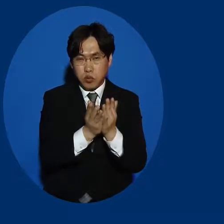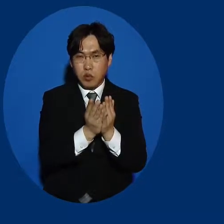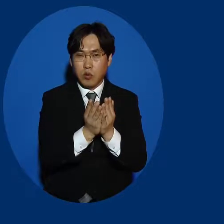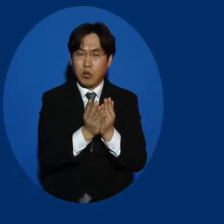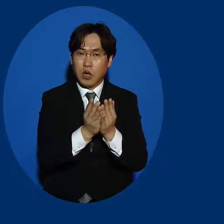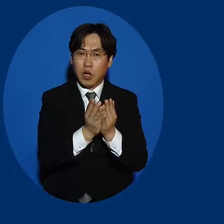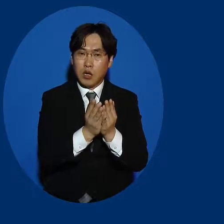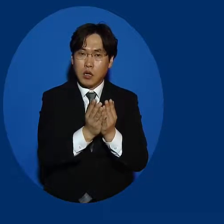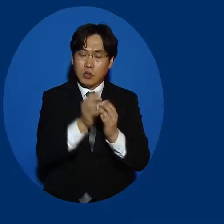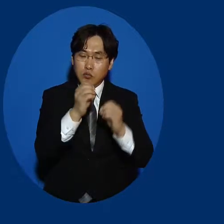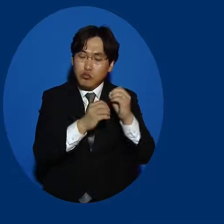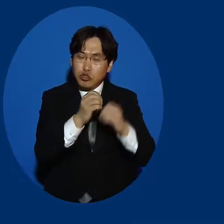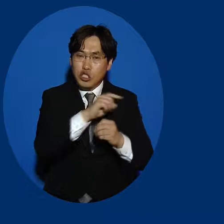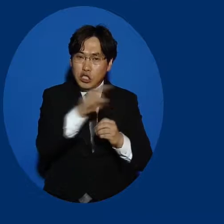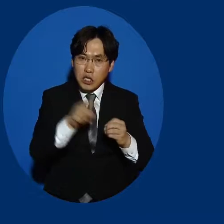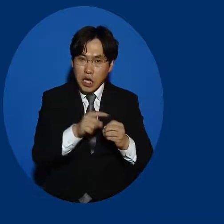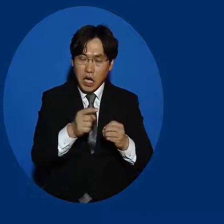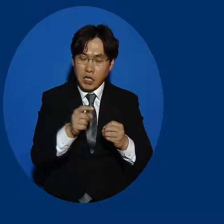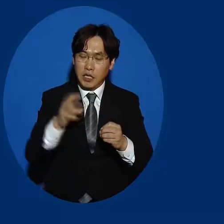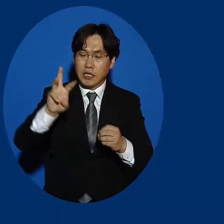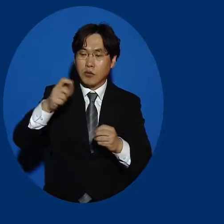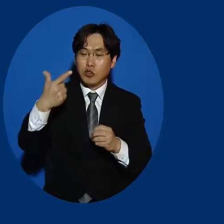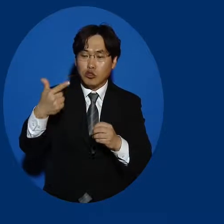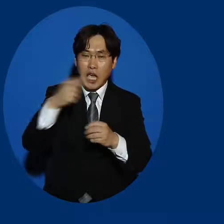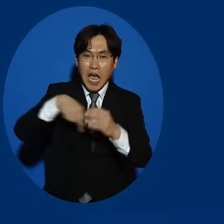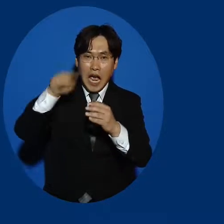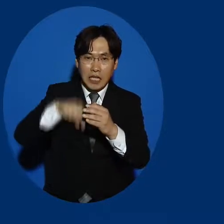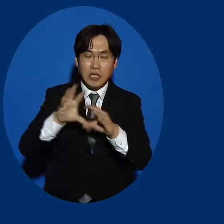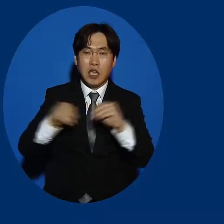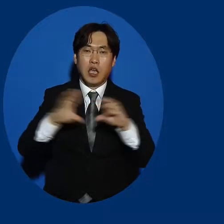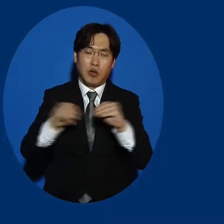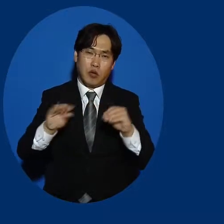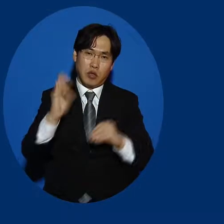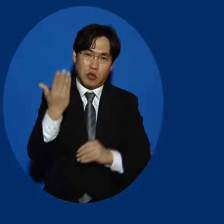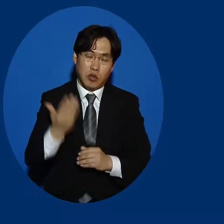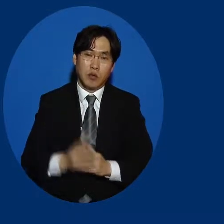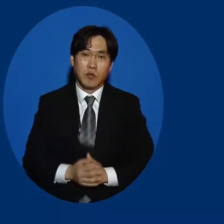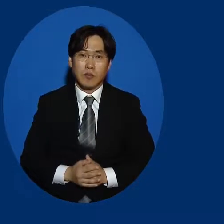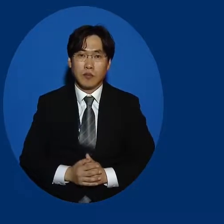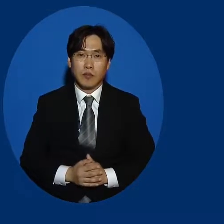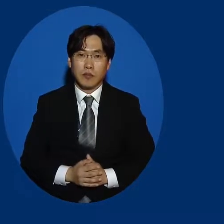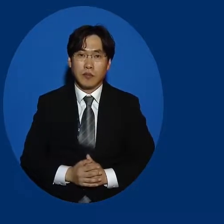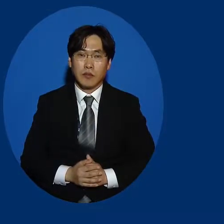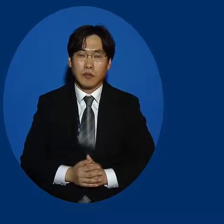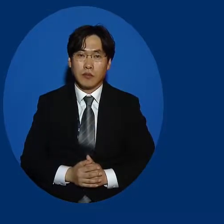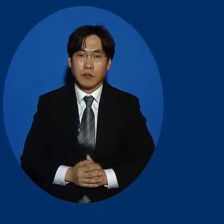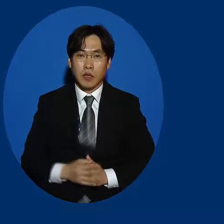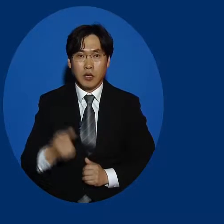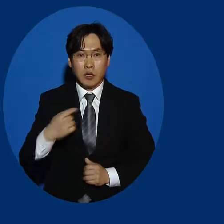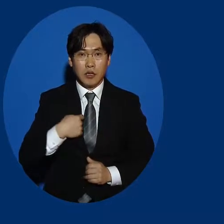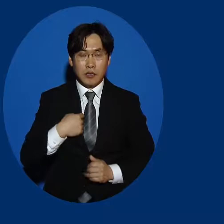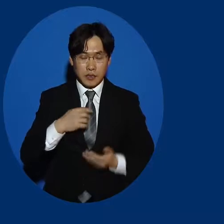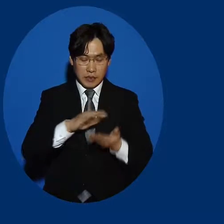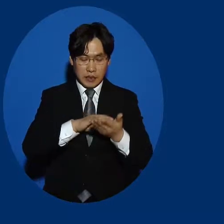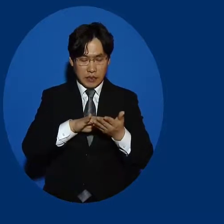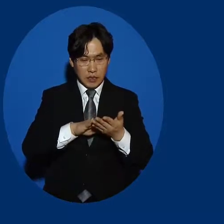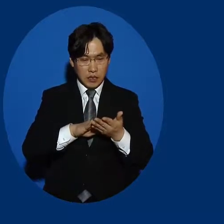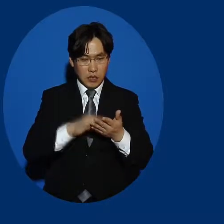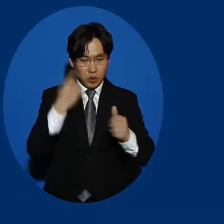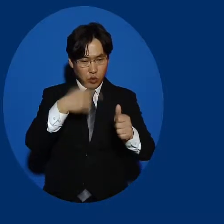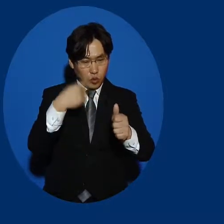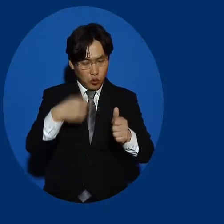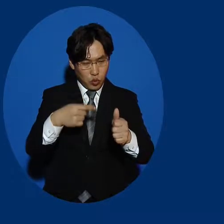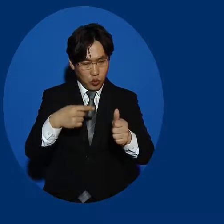문자를 그 제한된 형태로 해결해야 되거든요. 저도 시각장애 학교에서 12년